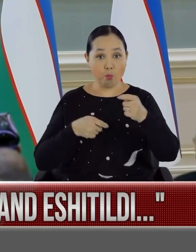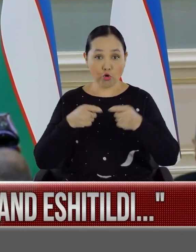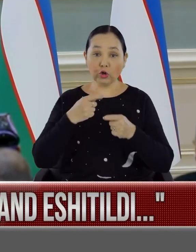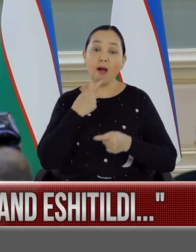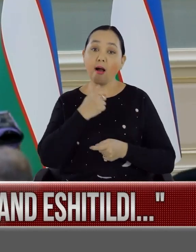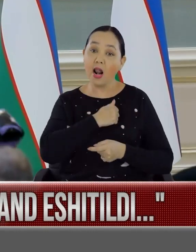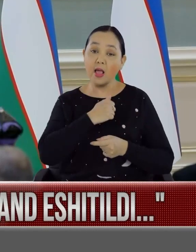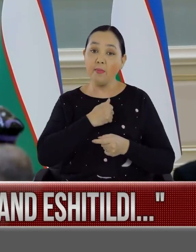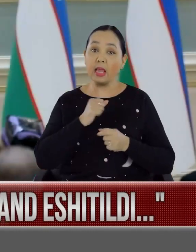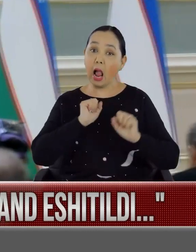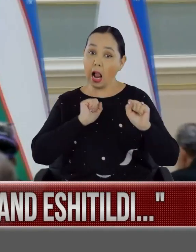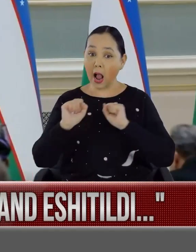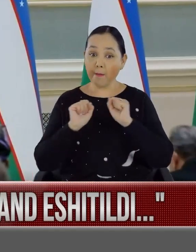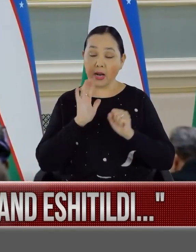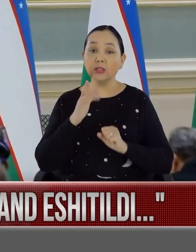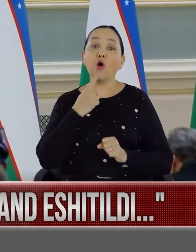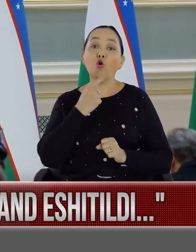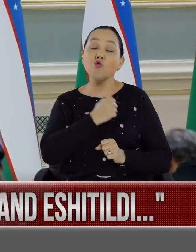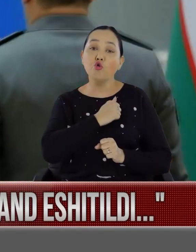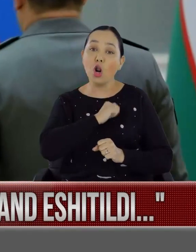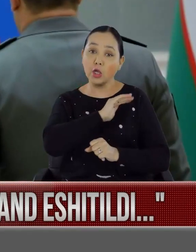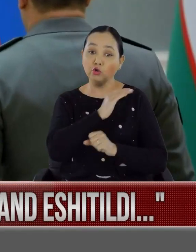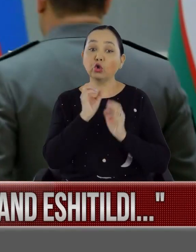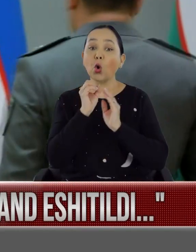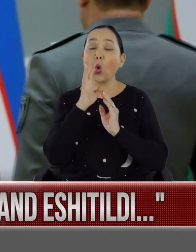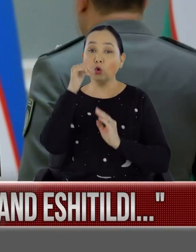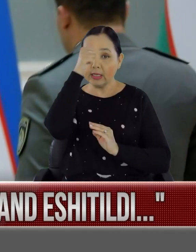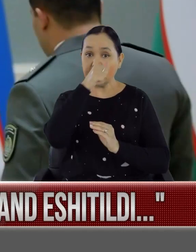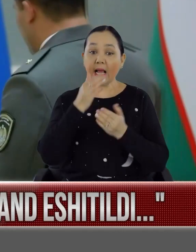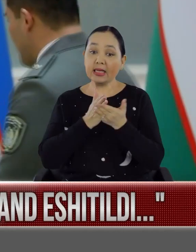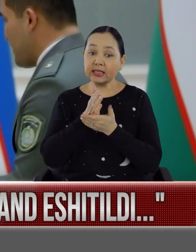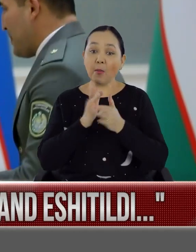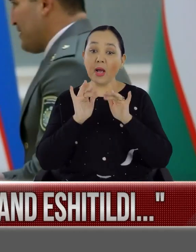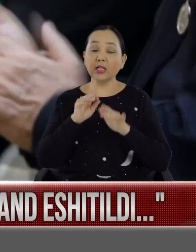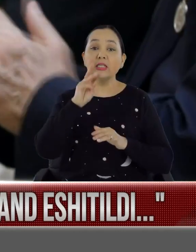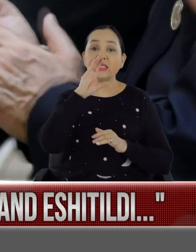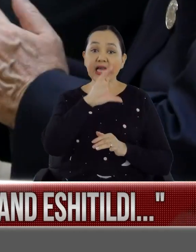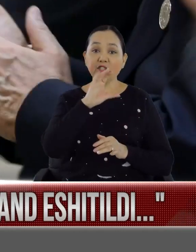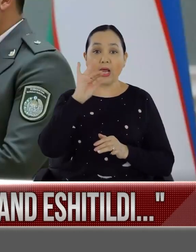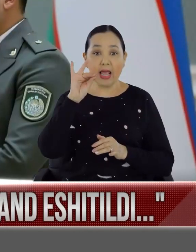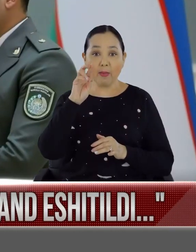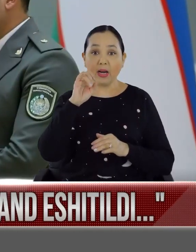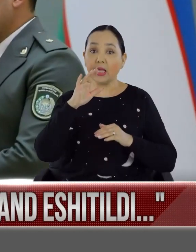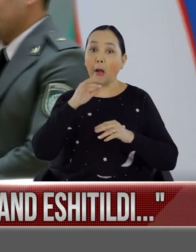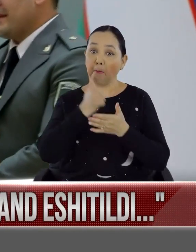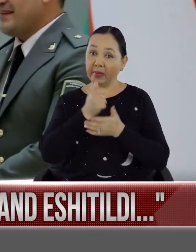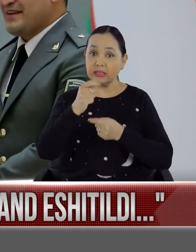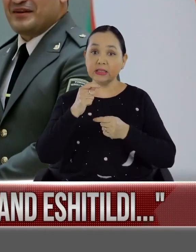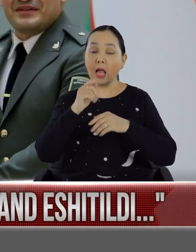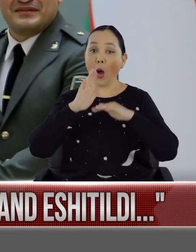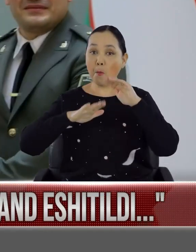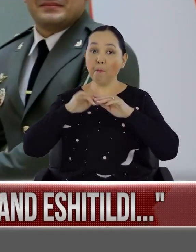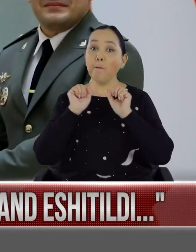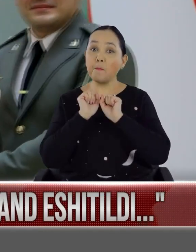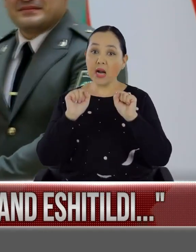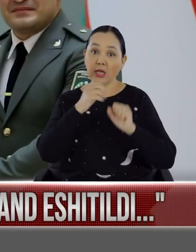harbiy qism otryad komandiri. Qurolli kuchlar safida 14 yildan buyon xizmat qilayotgan Sanjar Ibrahimov prezident qo'lidan martlik ordenini